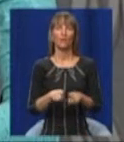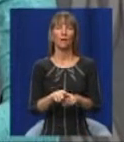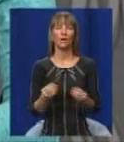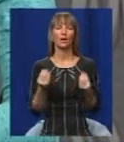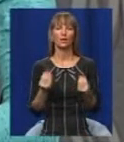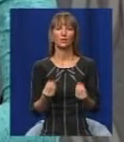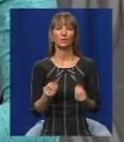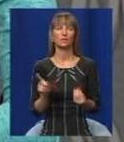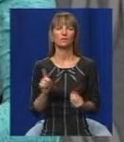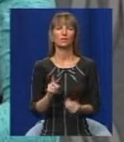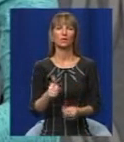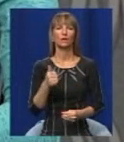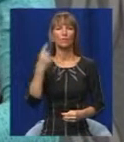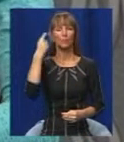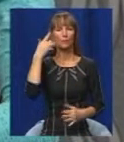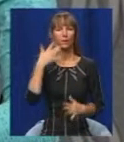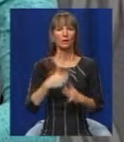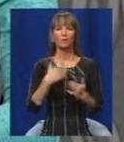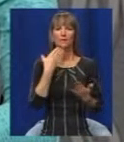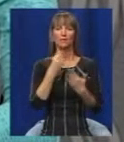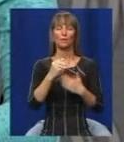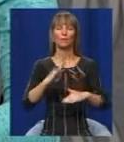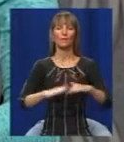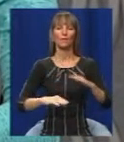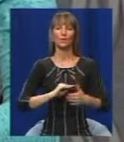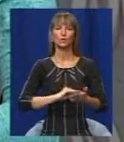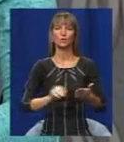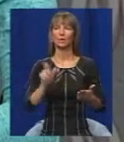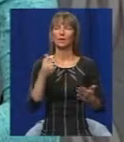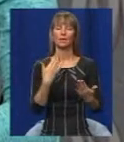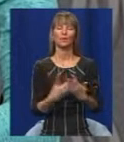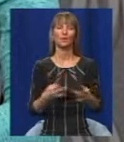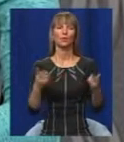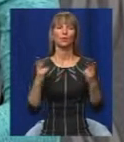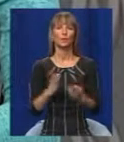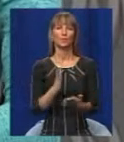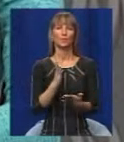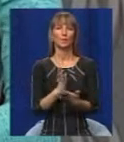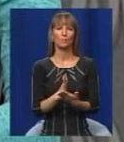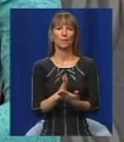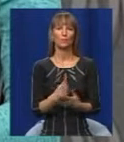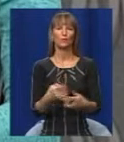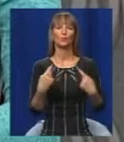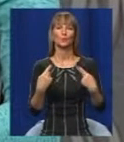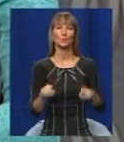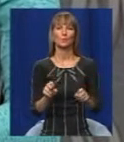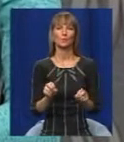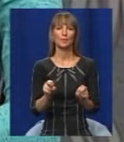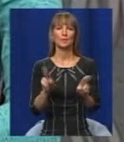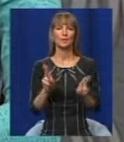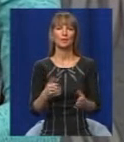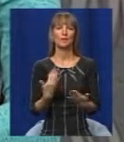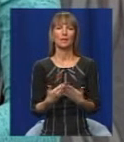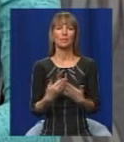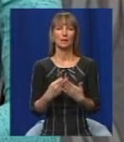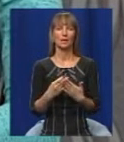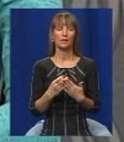дуже класно розуміти свою професію, журналістику, наприклад, так? А треба мати якусь іншу спеціальність, наприклад, психолога,